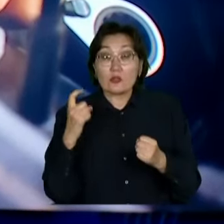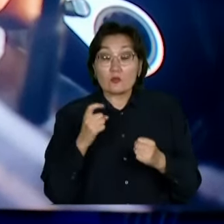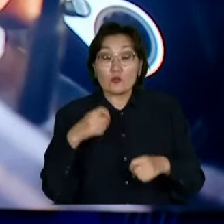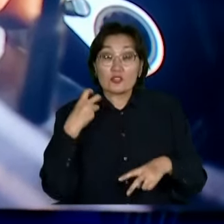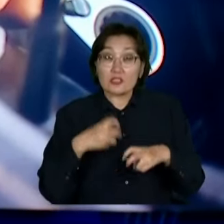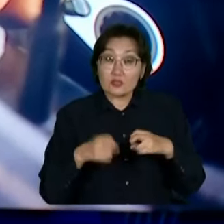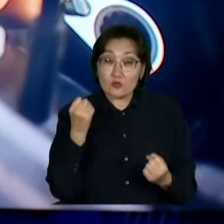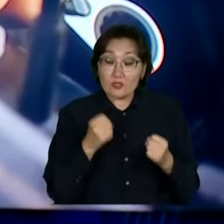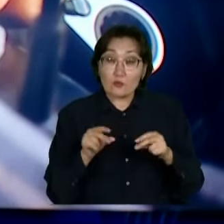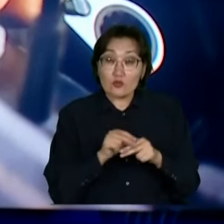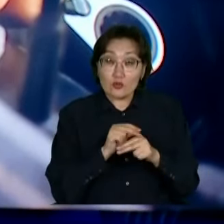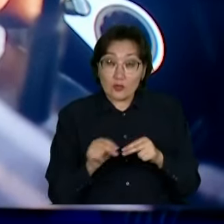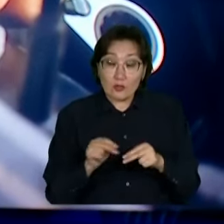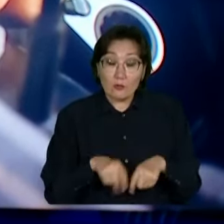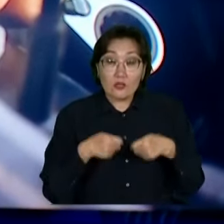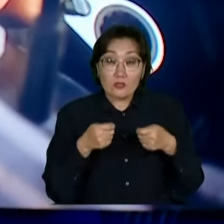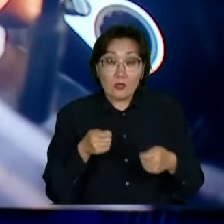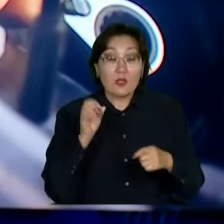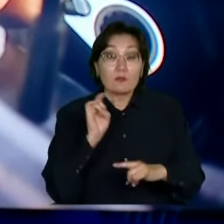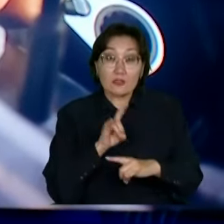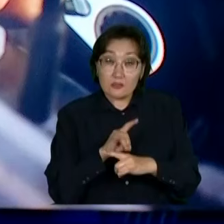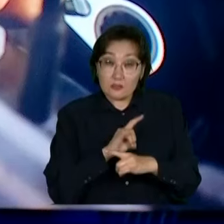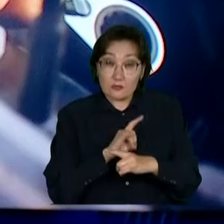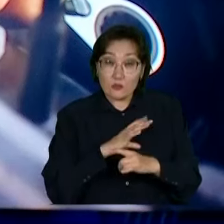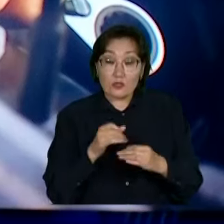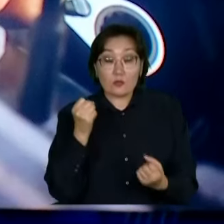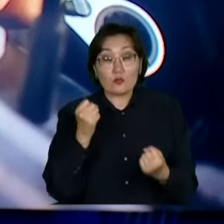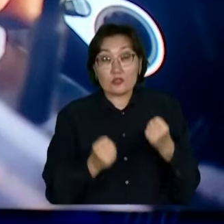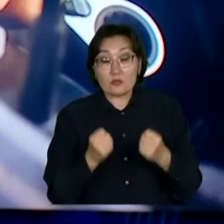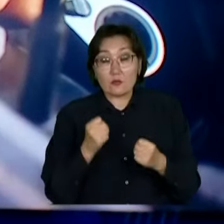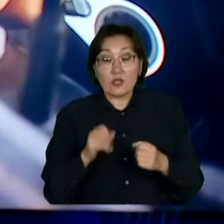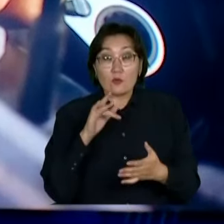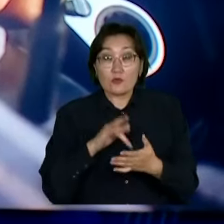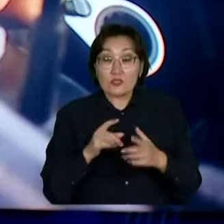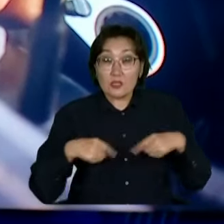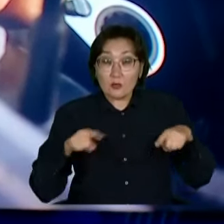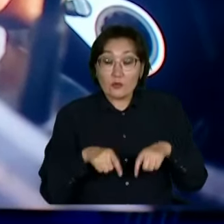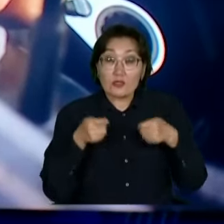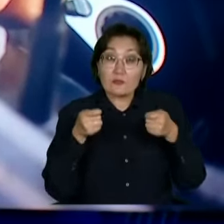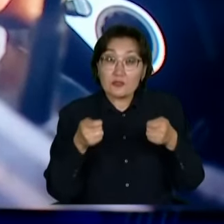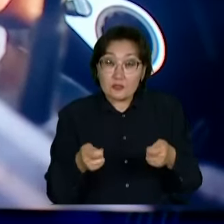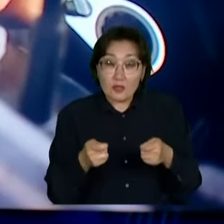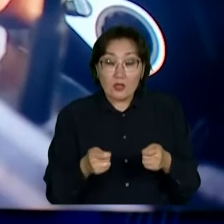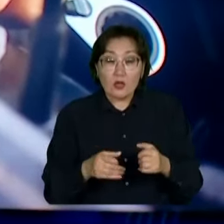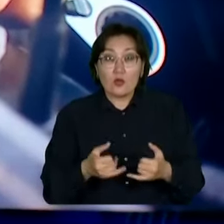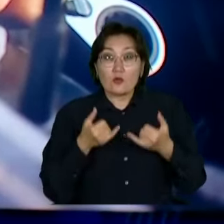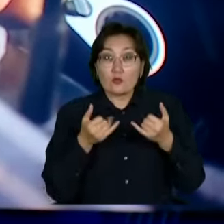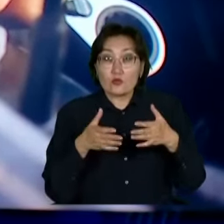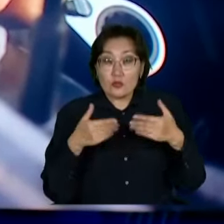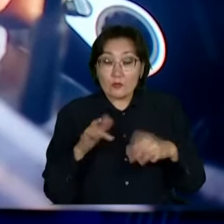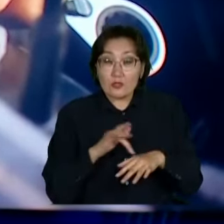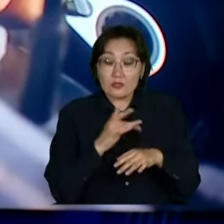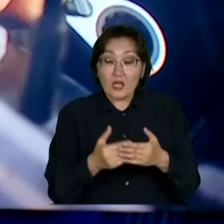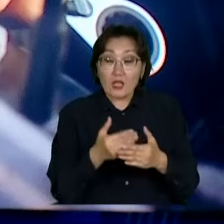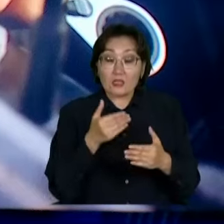бұзылған көліктерін жөндетеміз деп сан соғып қалған. Олар автомобильдерін орталыққа сеніп тапсырып, тіпті көрсетілмеген қызмет үшін алдын